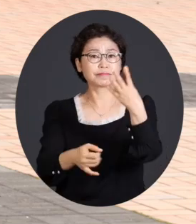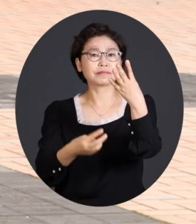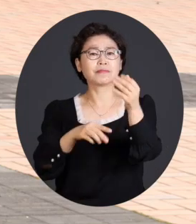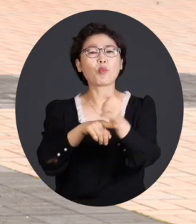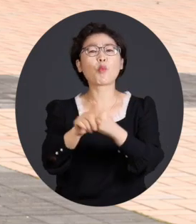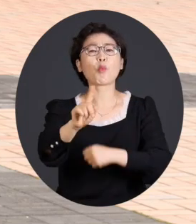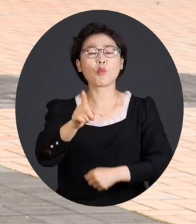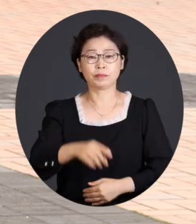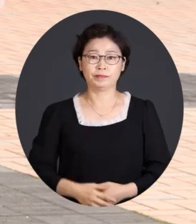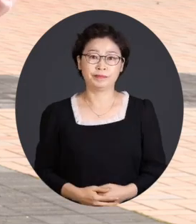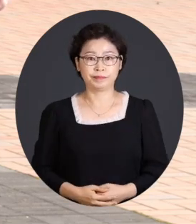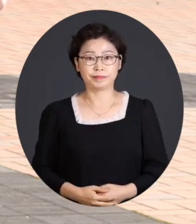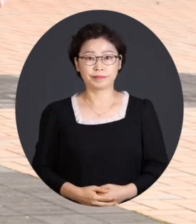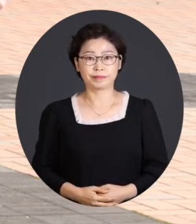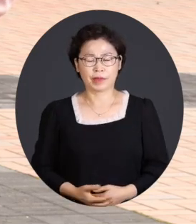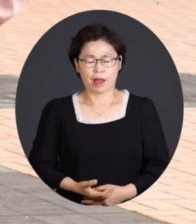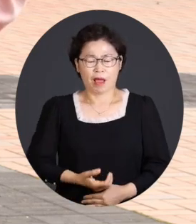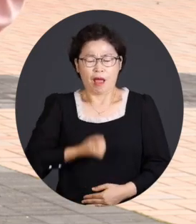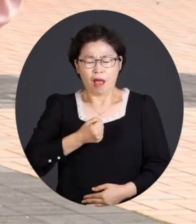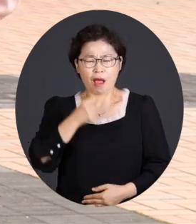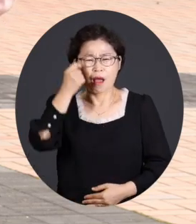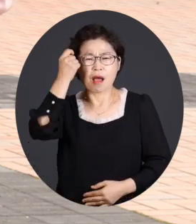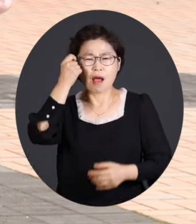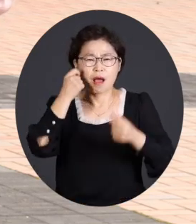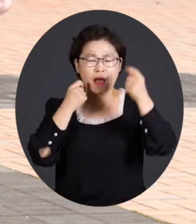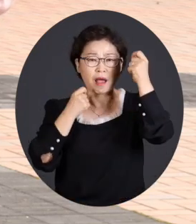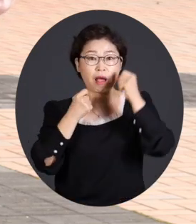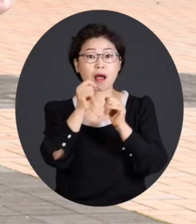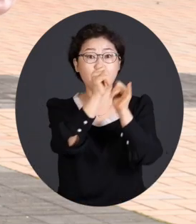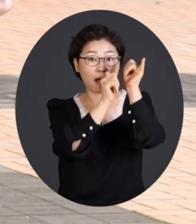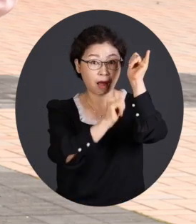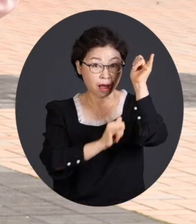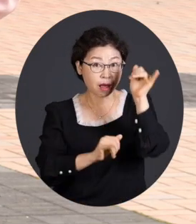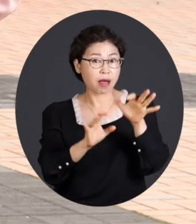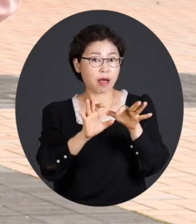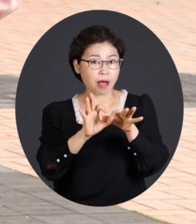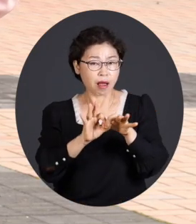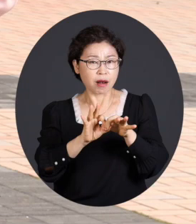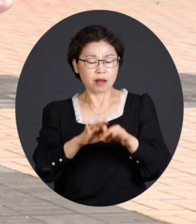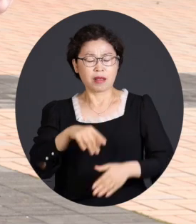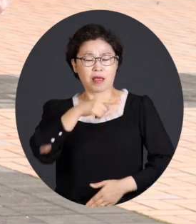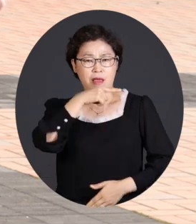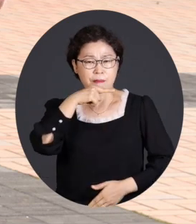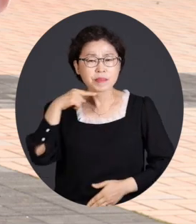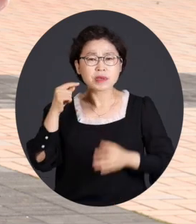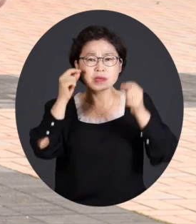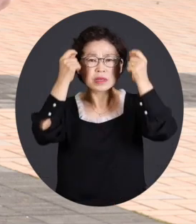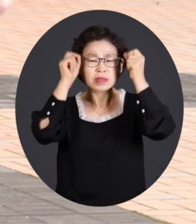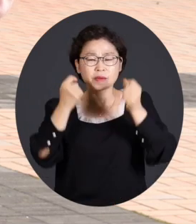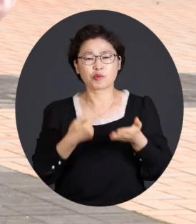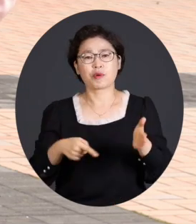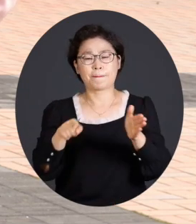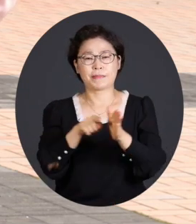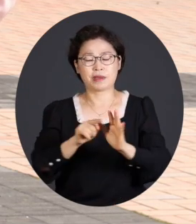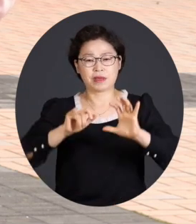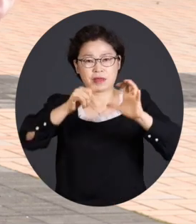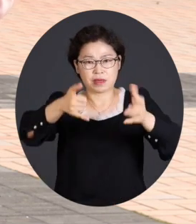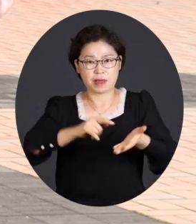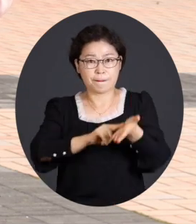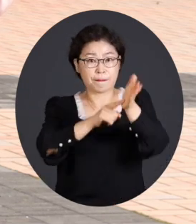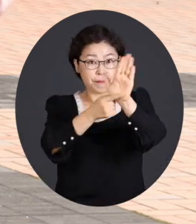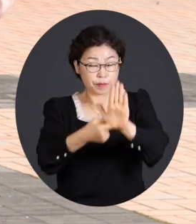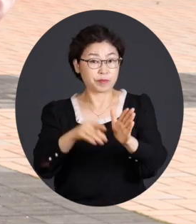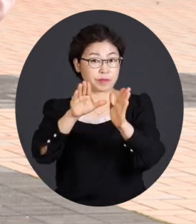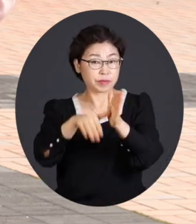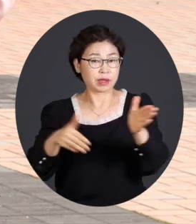의미인가요? 한과 눈물로 점철됐던 역사가 숱한 피와 땀으로 세상에 나오기까지